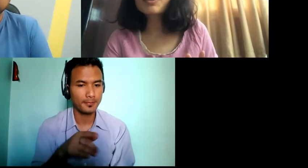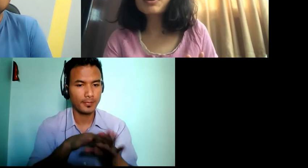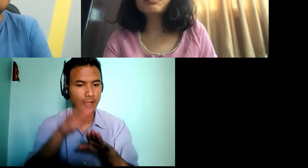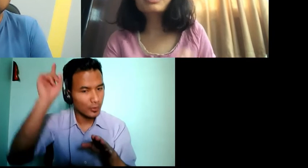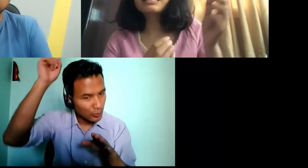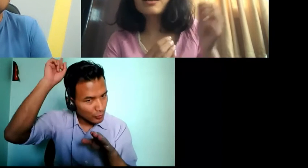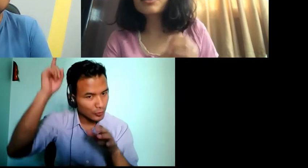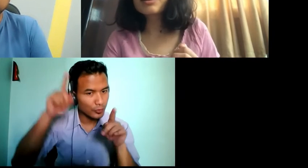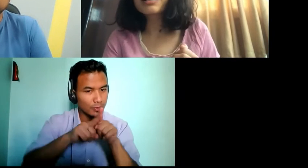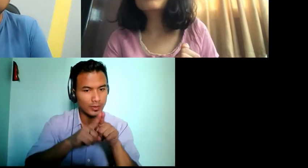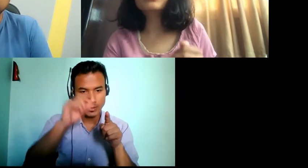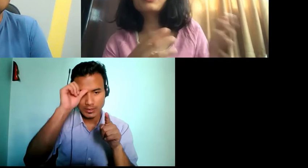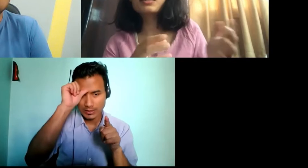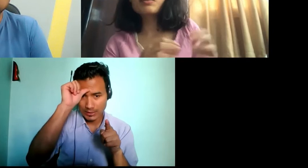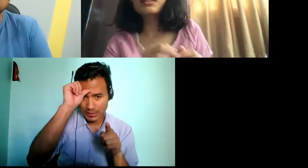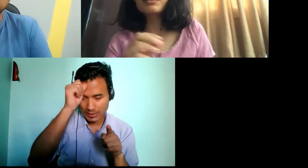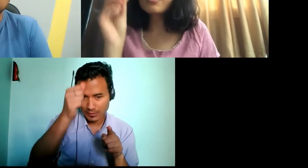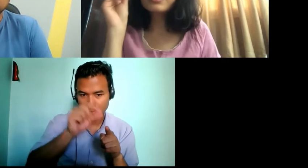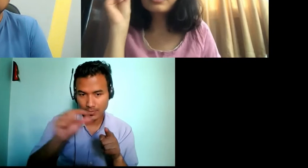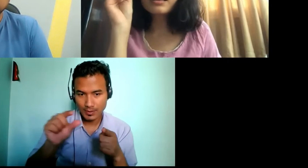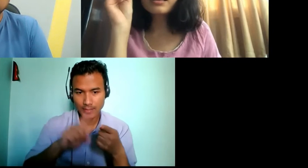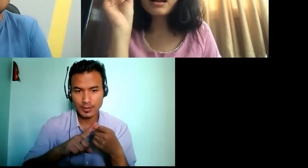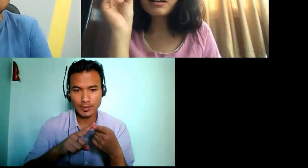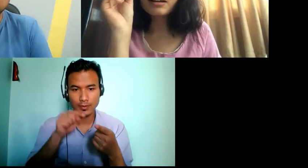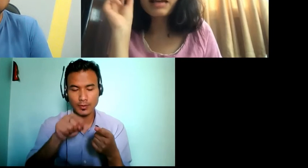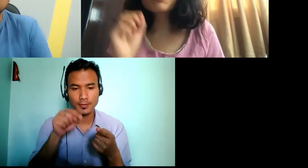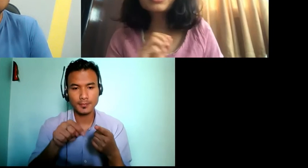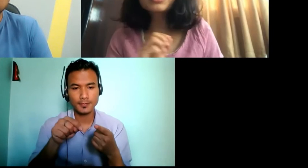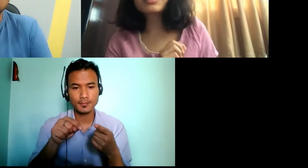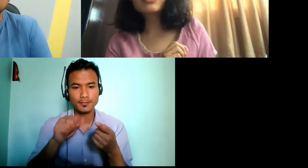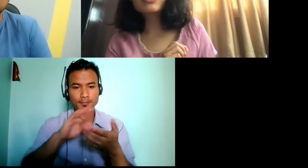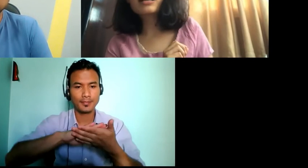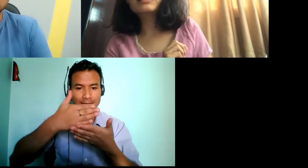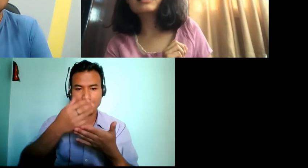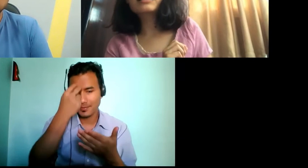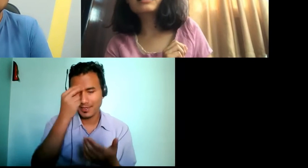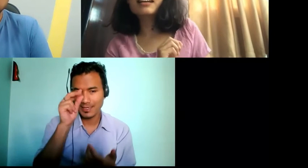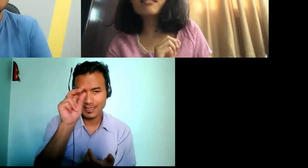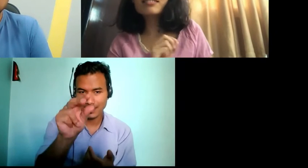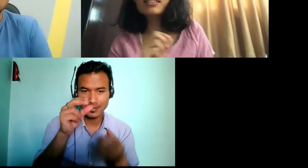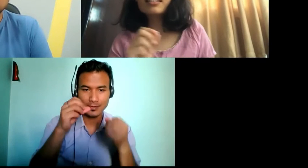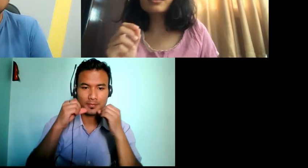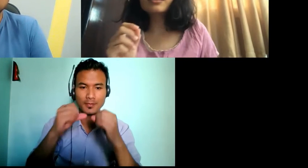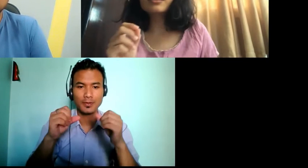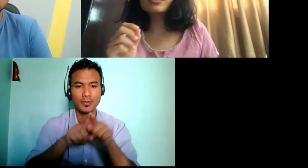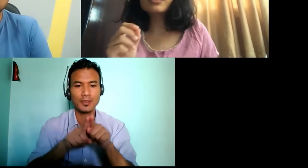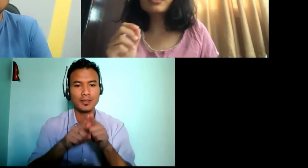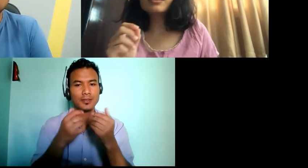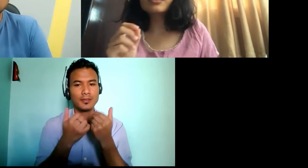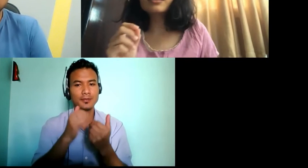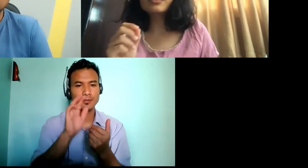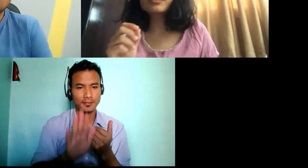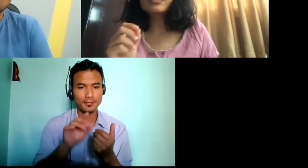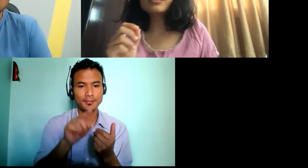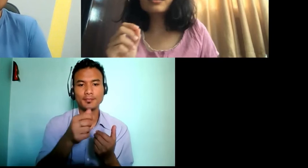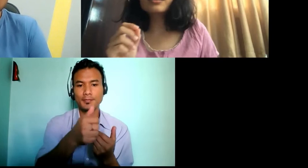कल्चरमा पनि भनौँ न टिका लगाउने बेला अब अहिले कस्तो भएको छ, ल्यापटपमै टिका लगाइदिँदा हुन्छ नि त होइन. यो एउटा